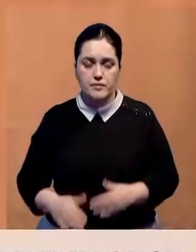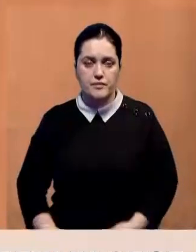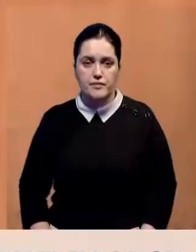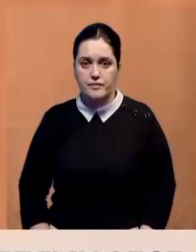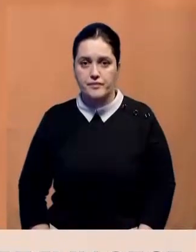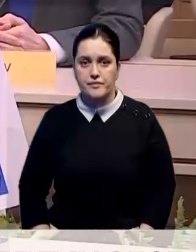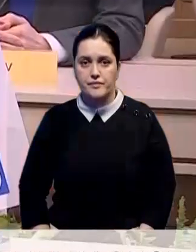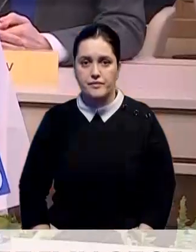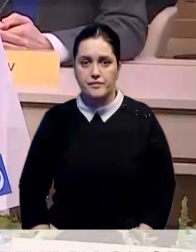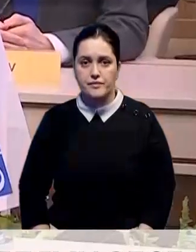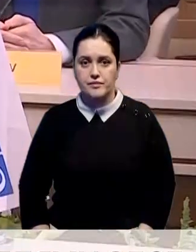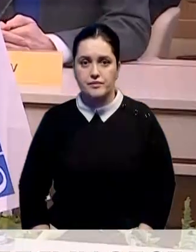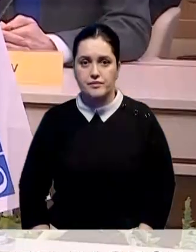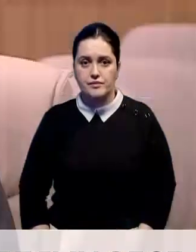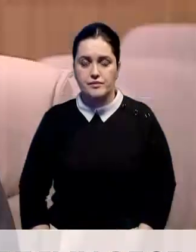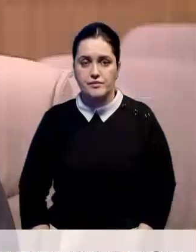уровне.